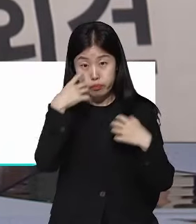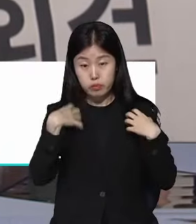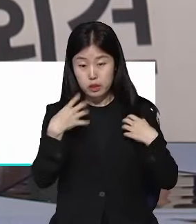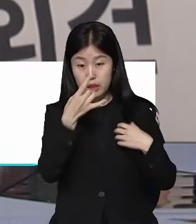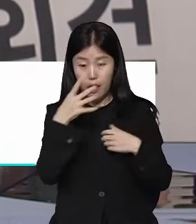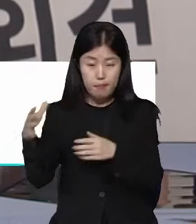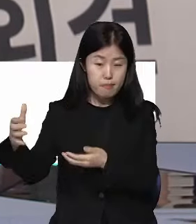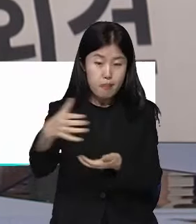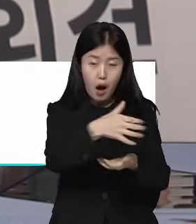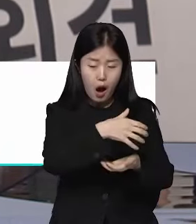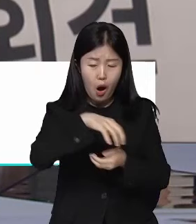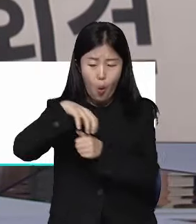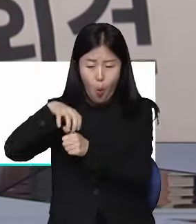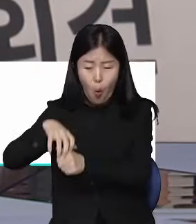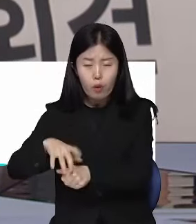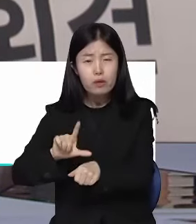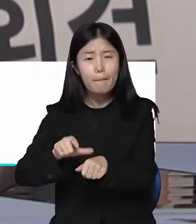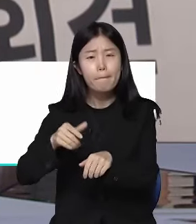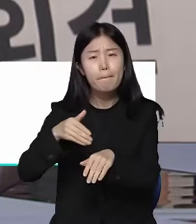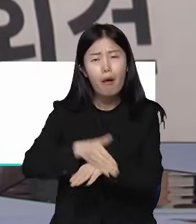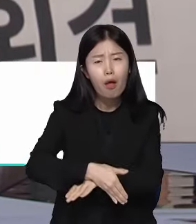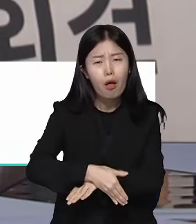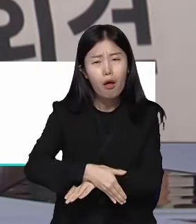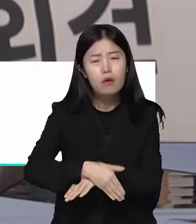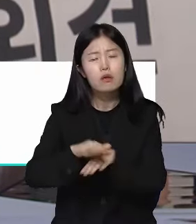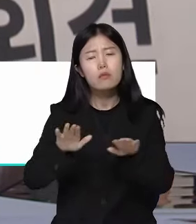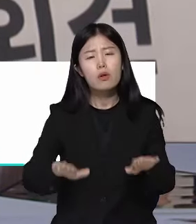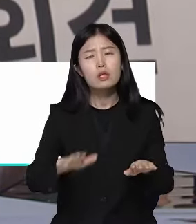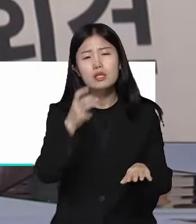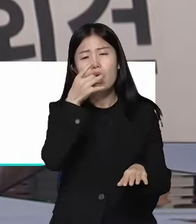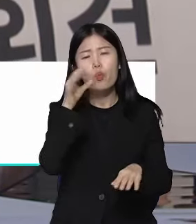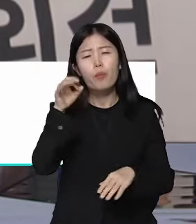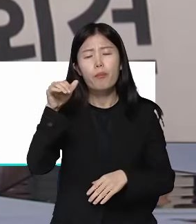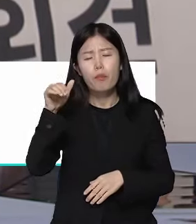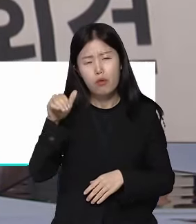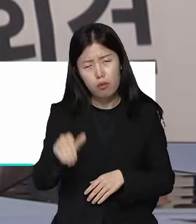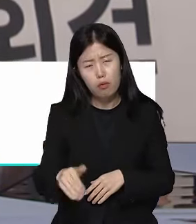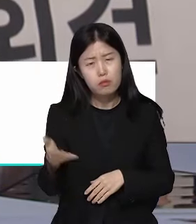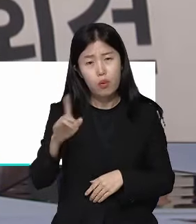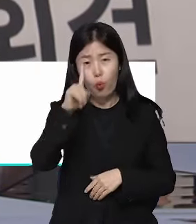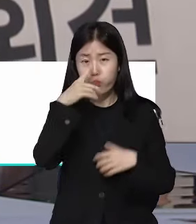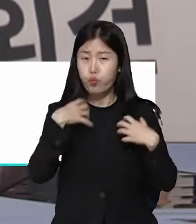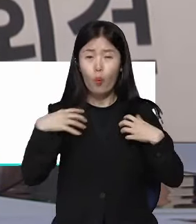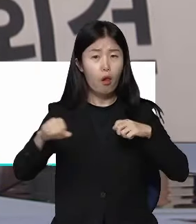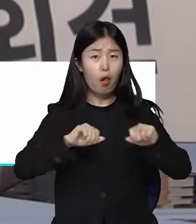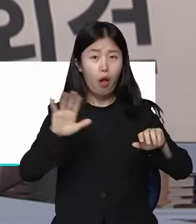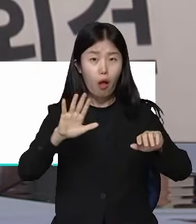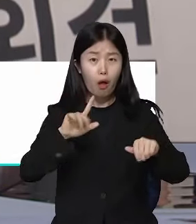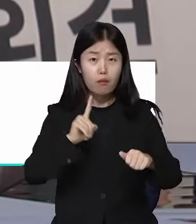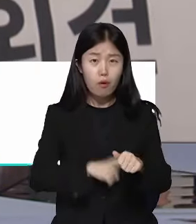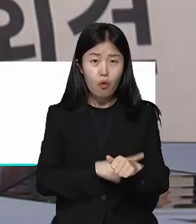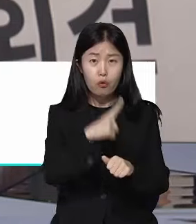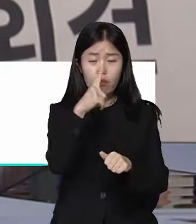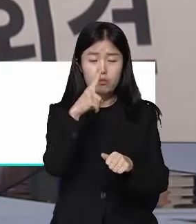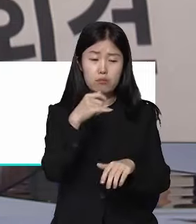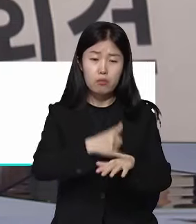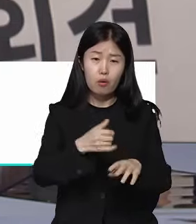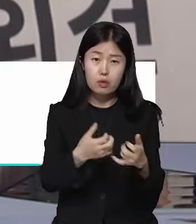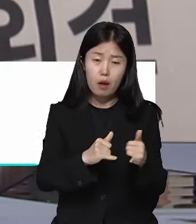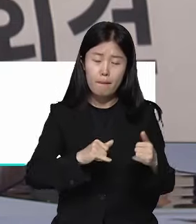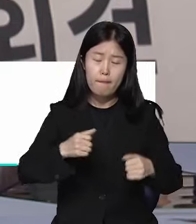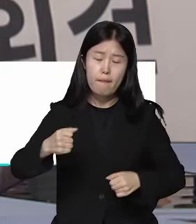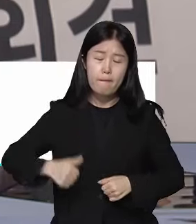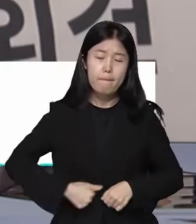역대 최저치를 기록하고 있는데요. 정부가 이렇다 할 대책을 내놓지 않으면서 성난 농심을 자극하고 있습니다.